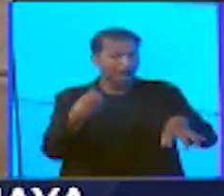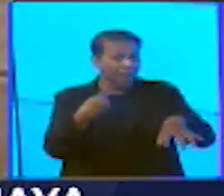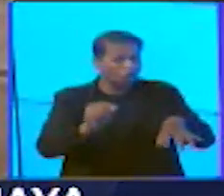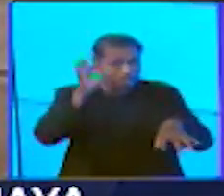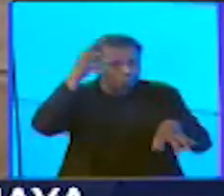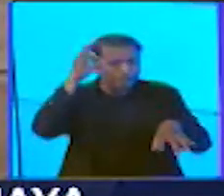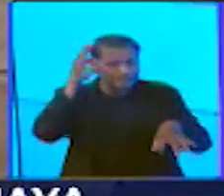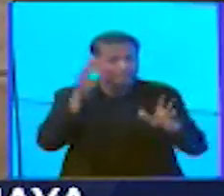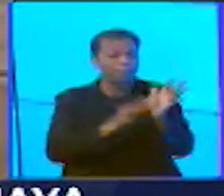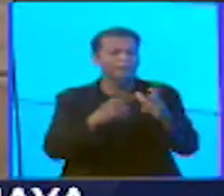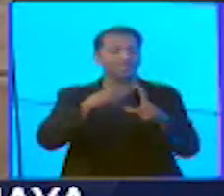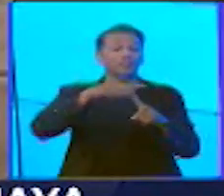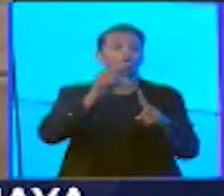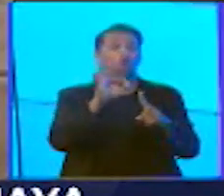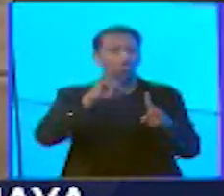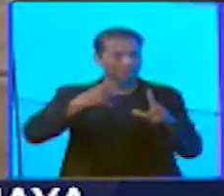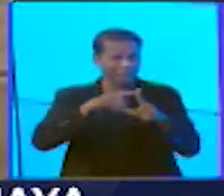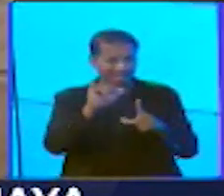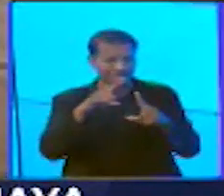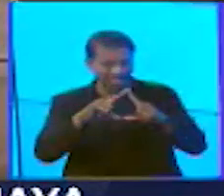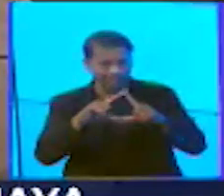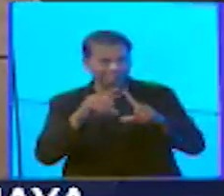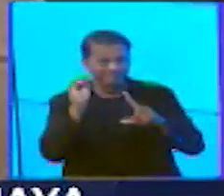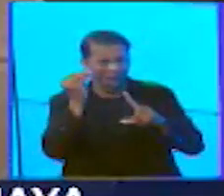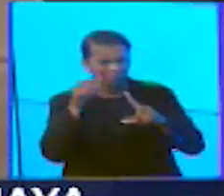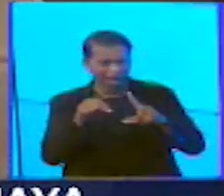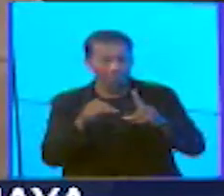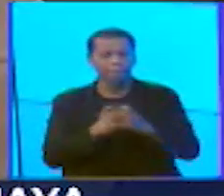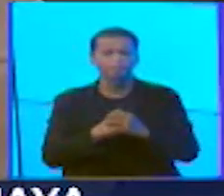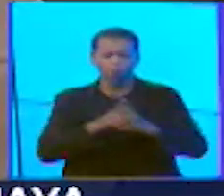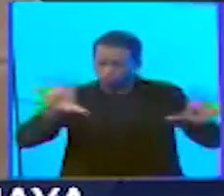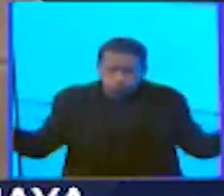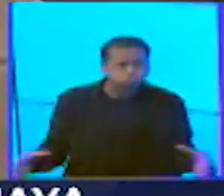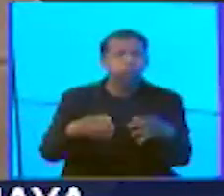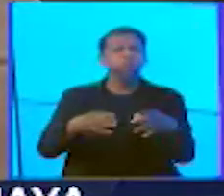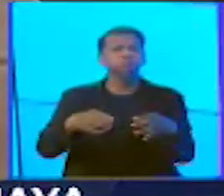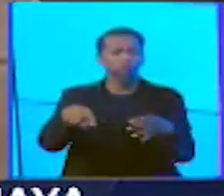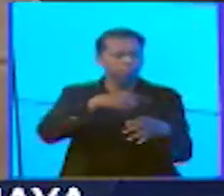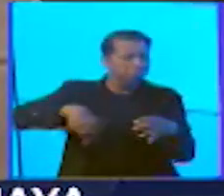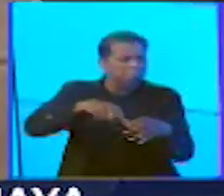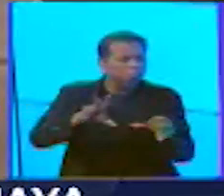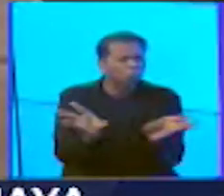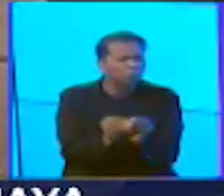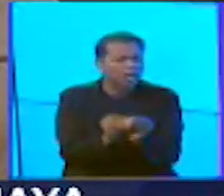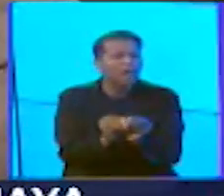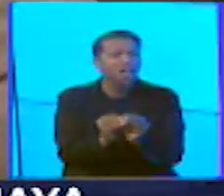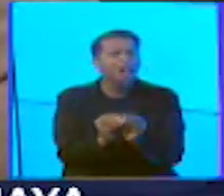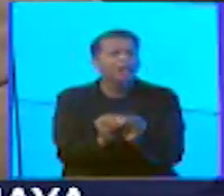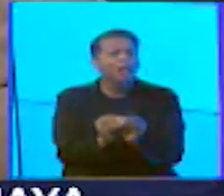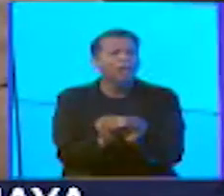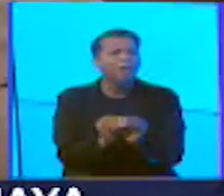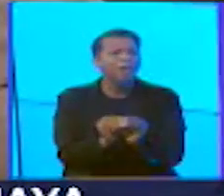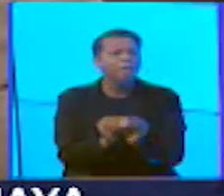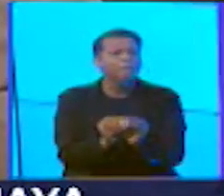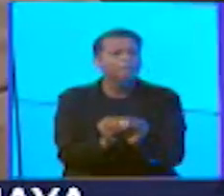ya total segitu MP3 Oh ya Hai yang di